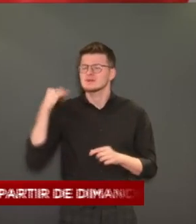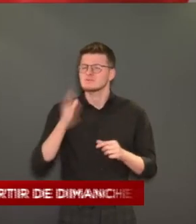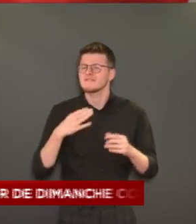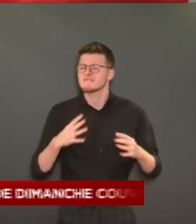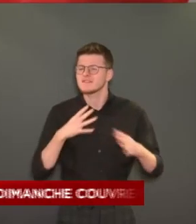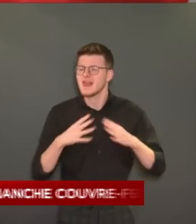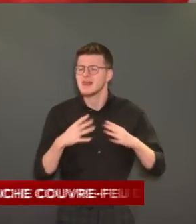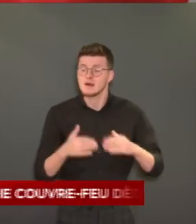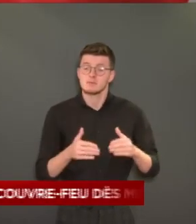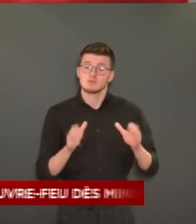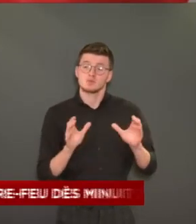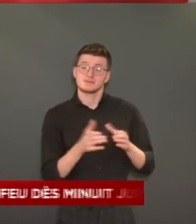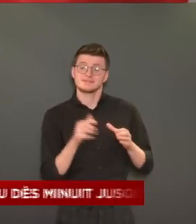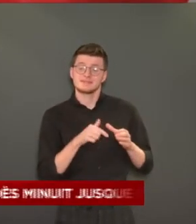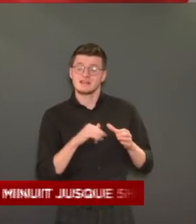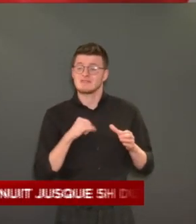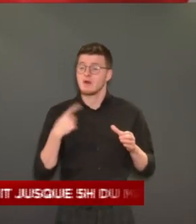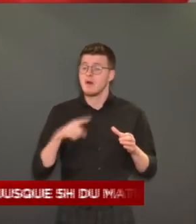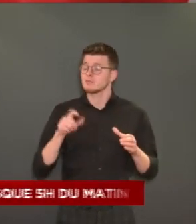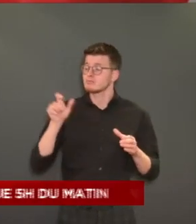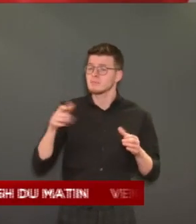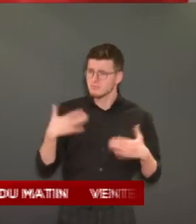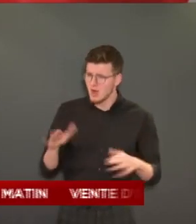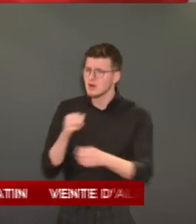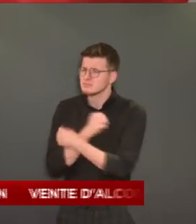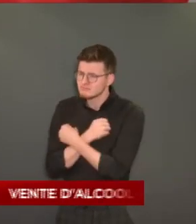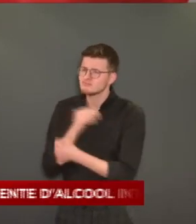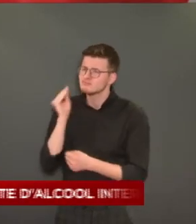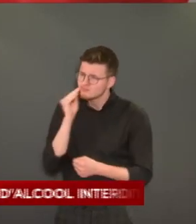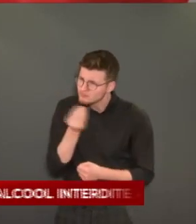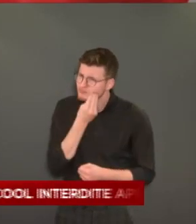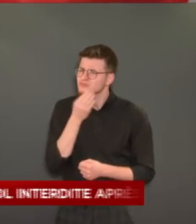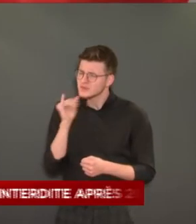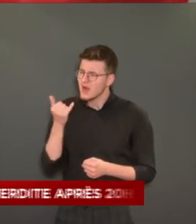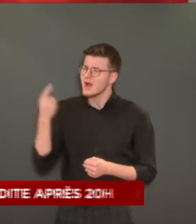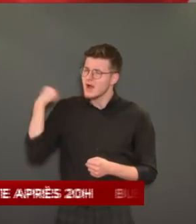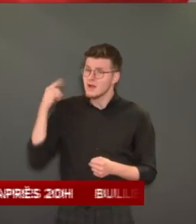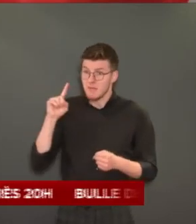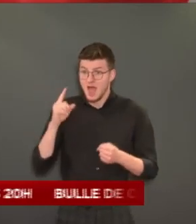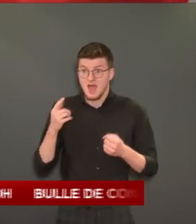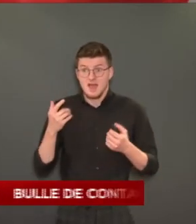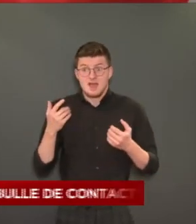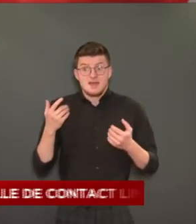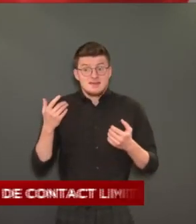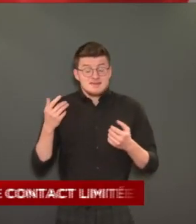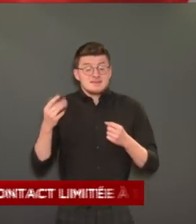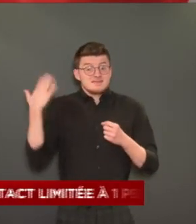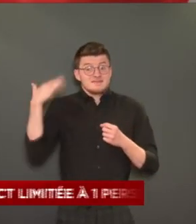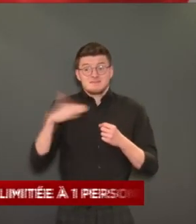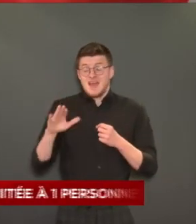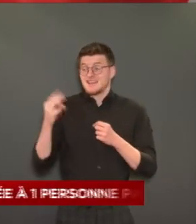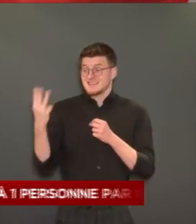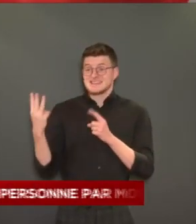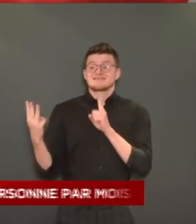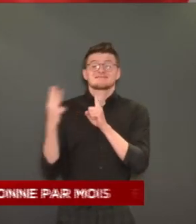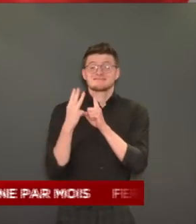dit que vous pouvez également embrasser les gens à l'extérieur de chez vous. Mais